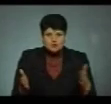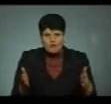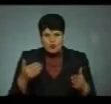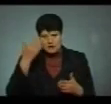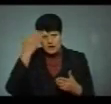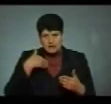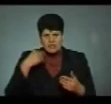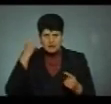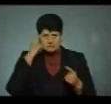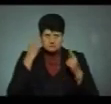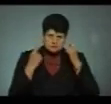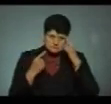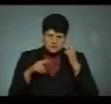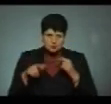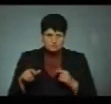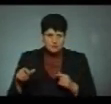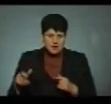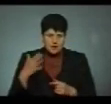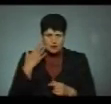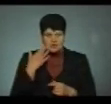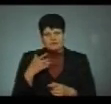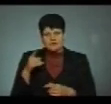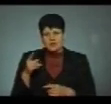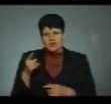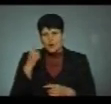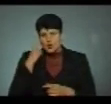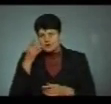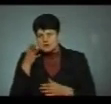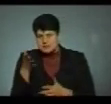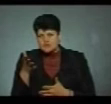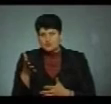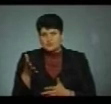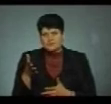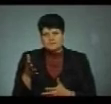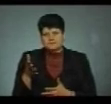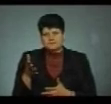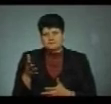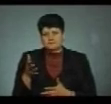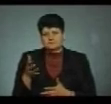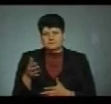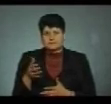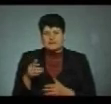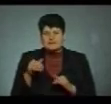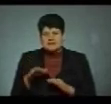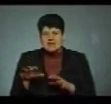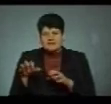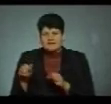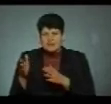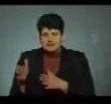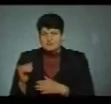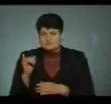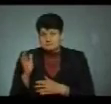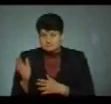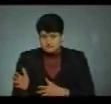свідомості громадян, коли вони оцінюють кожен параметр діяльності влади незадовільно,